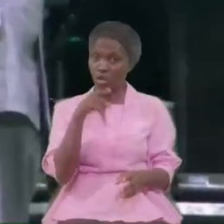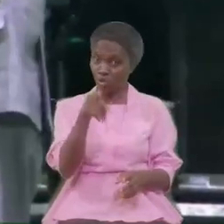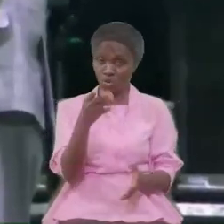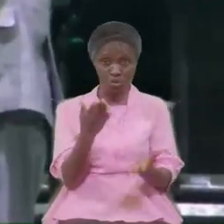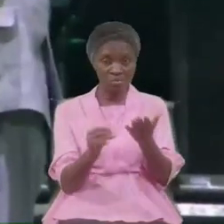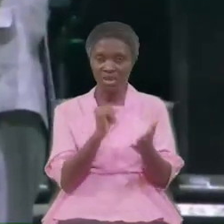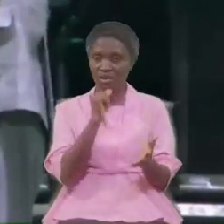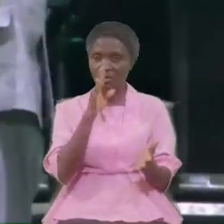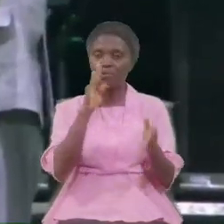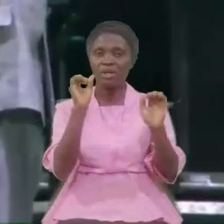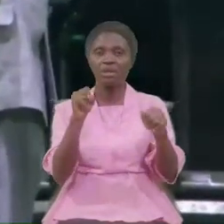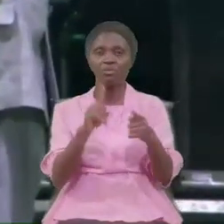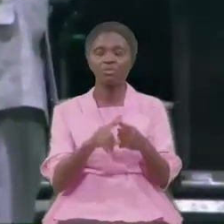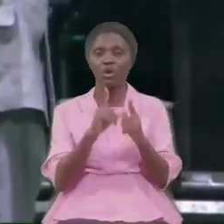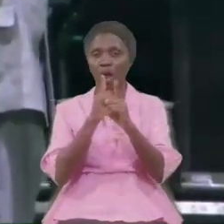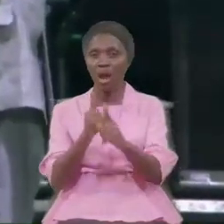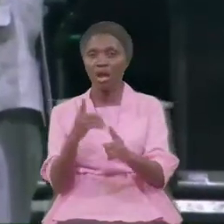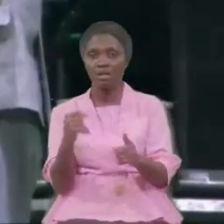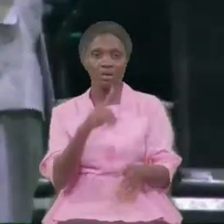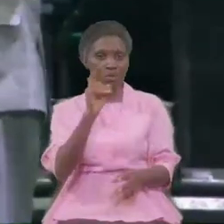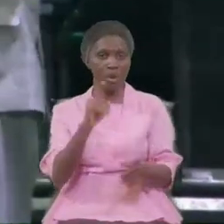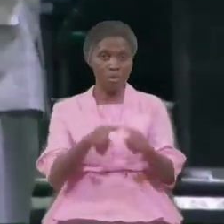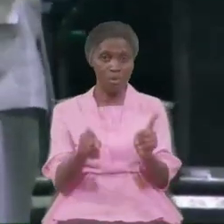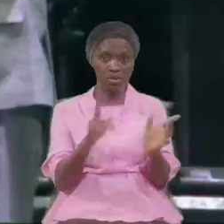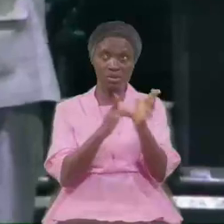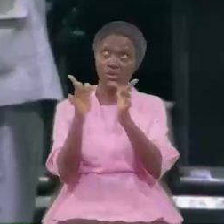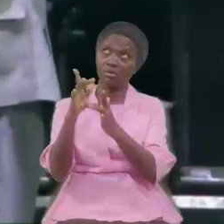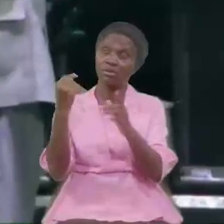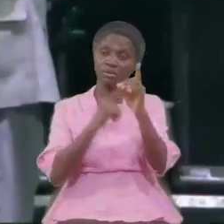d'y répondre. Mais Jésus le Seigneur,